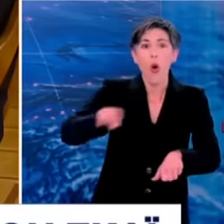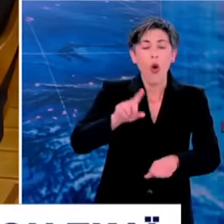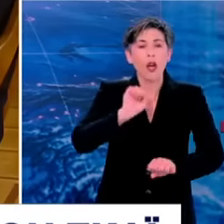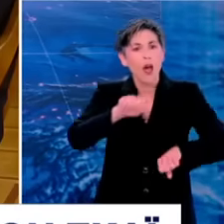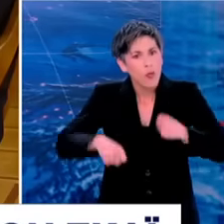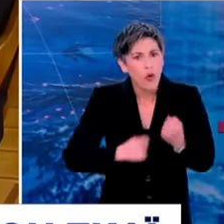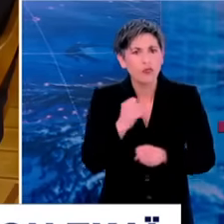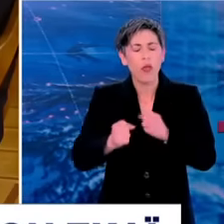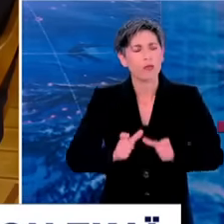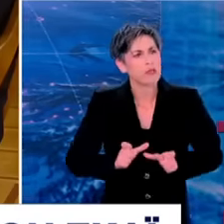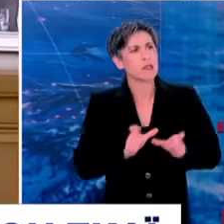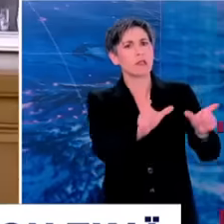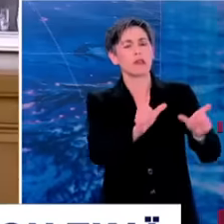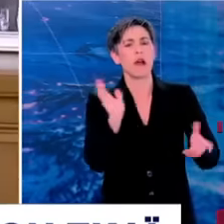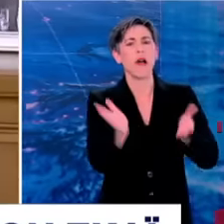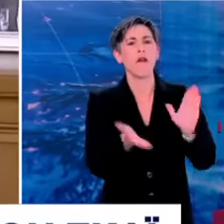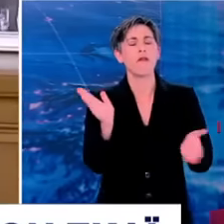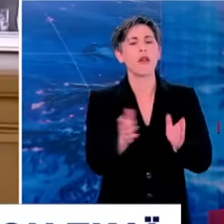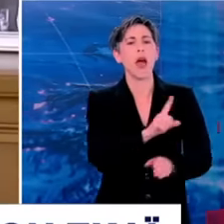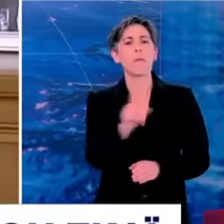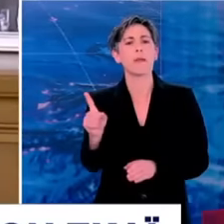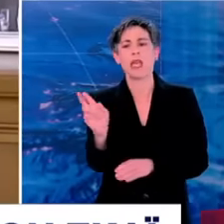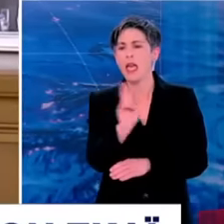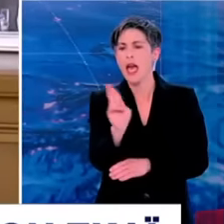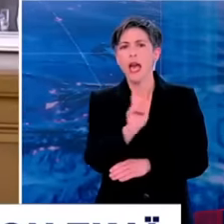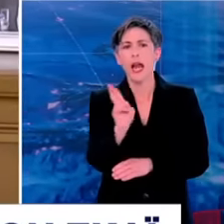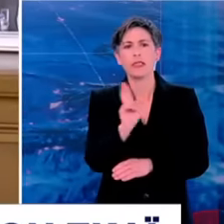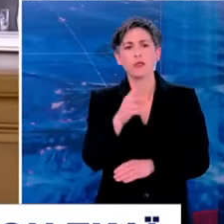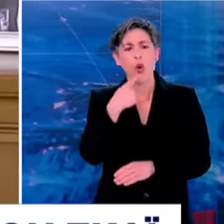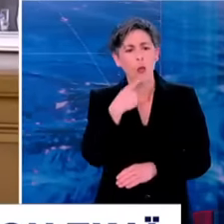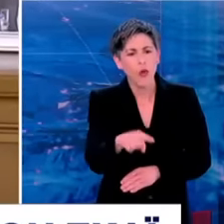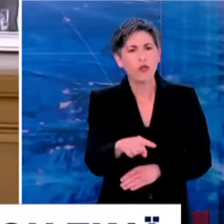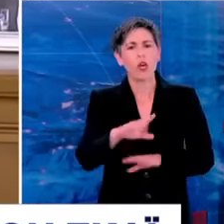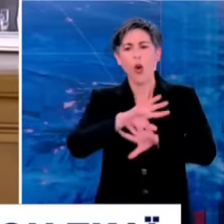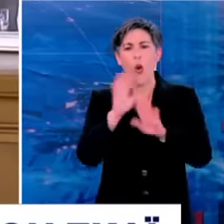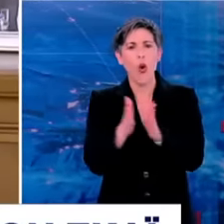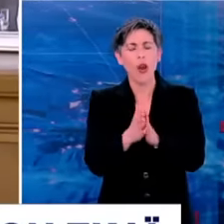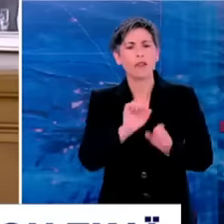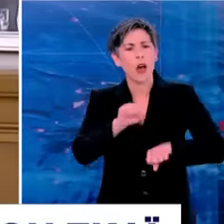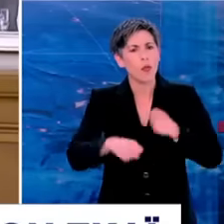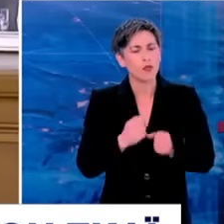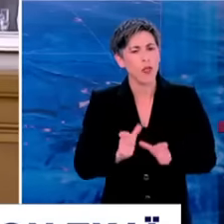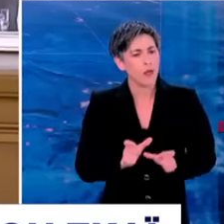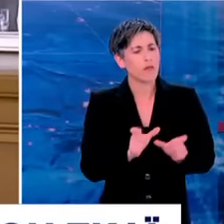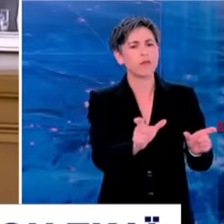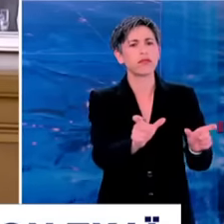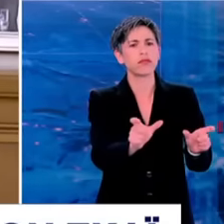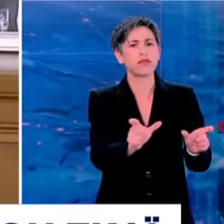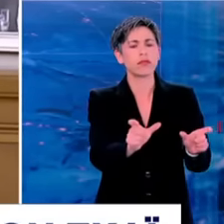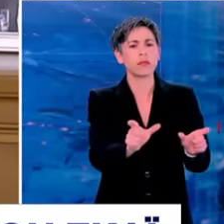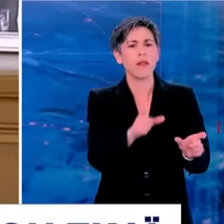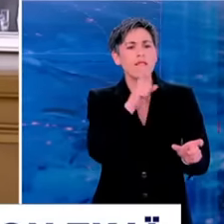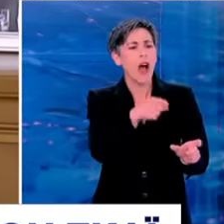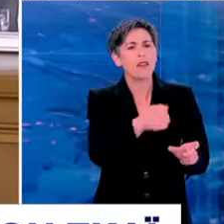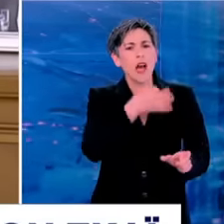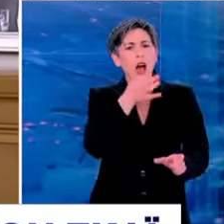έναν μισαλόδοξο, ρατσιστικό λόγο ο οποίος το μόνο που κάνει είναι να εκπέμπει διχασμό και